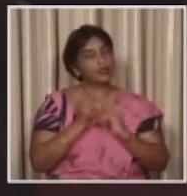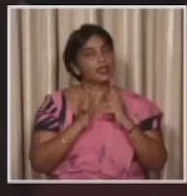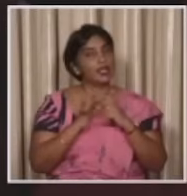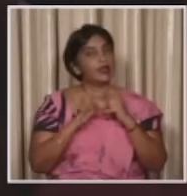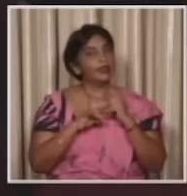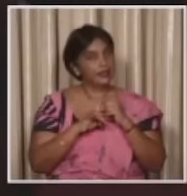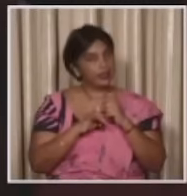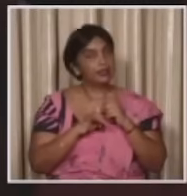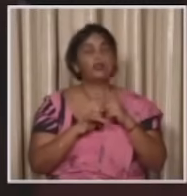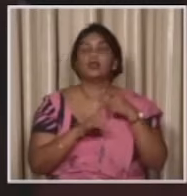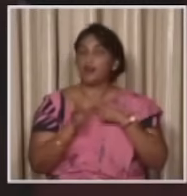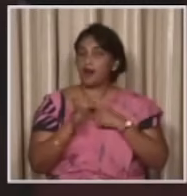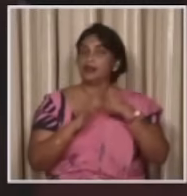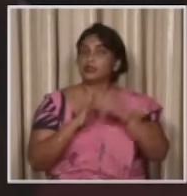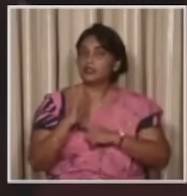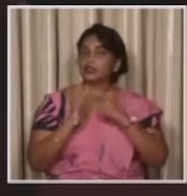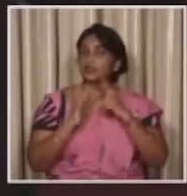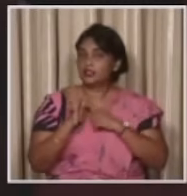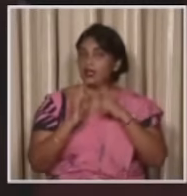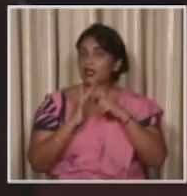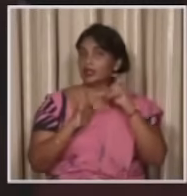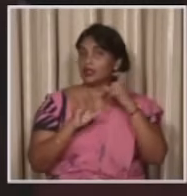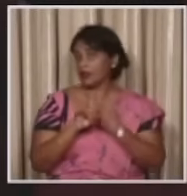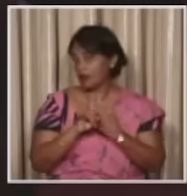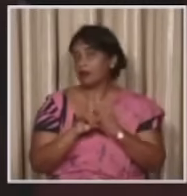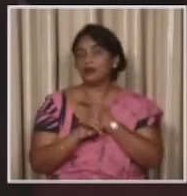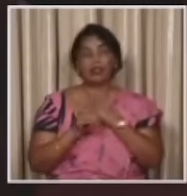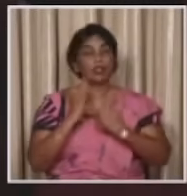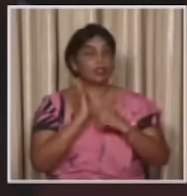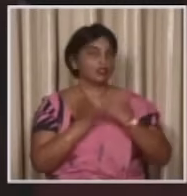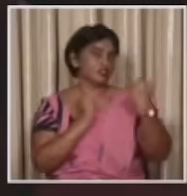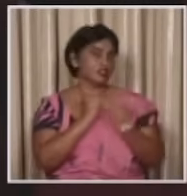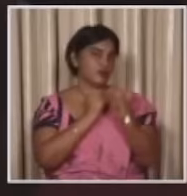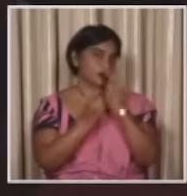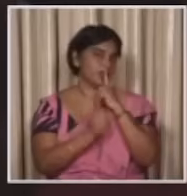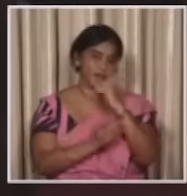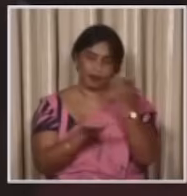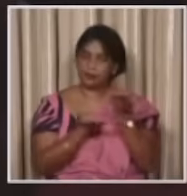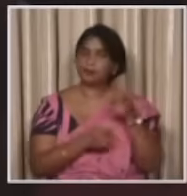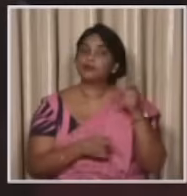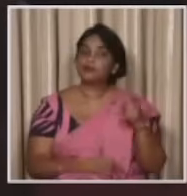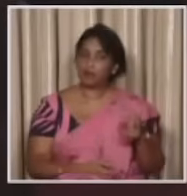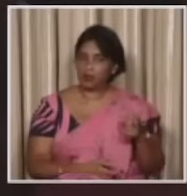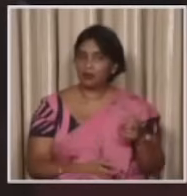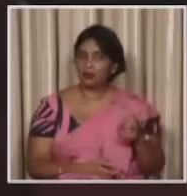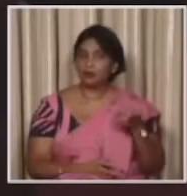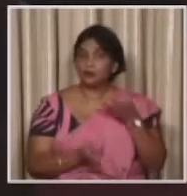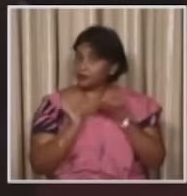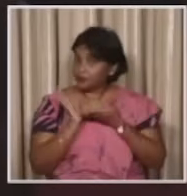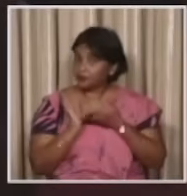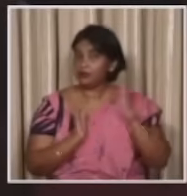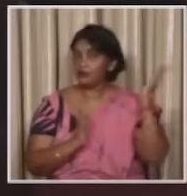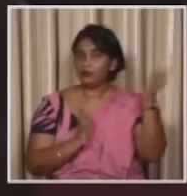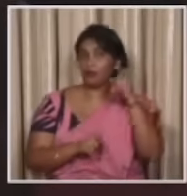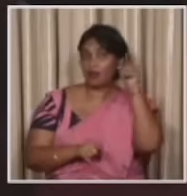ජයික මෙවැනි කියන සංවර්ධන නියෝජිත ආයතනෙනින් තාක්ෂණික සහයිල්ලුවා. මම එකක් කියන්න ඕන ගරු කතානායකතුමනි, මේක කාගේවත් මෙන්න